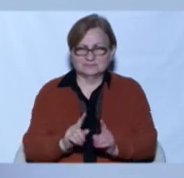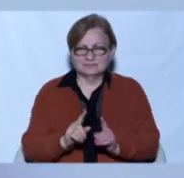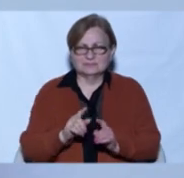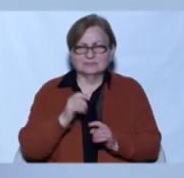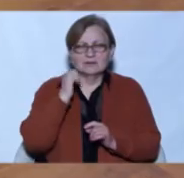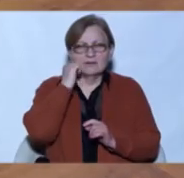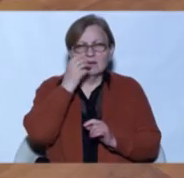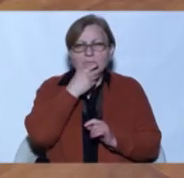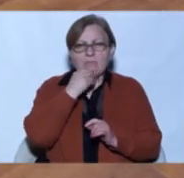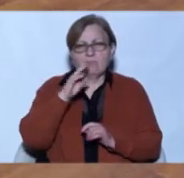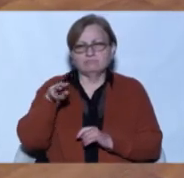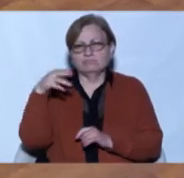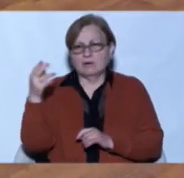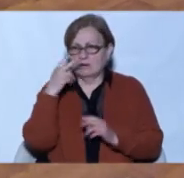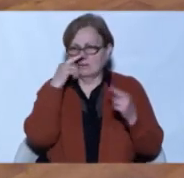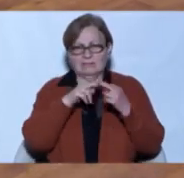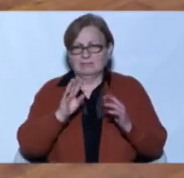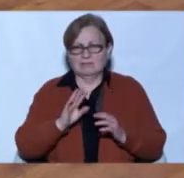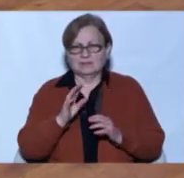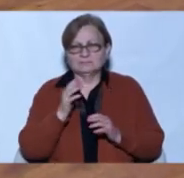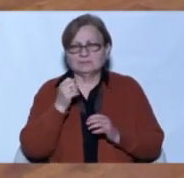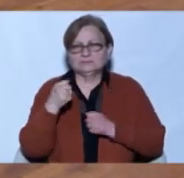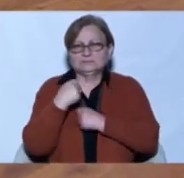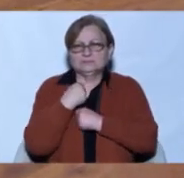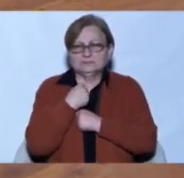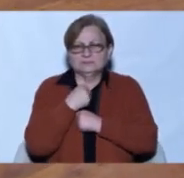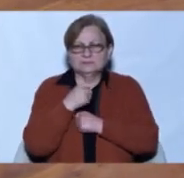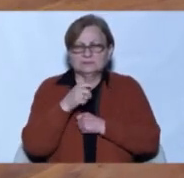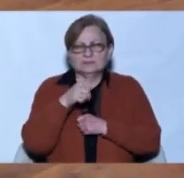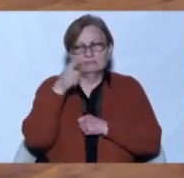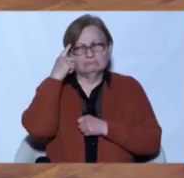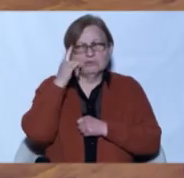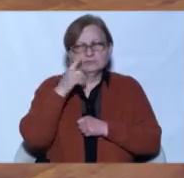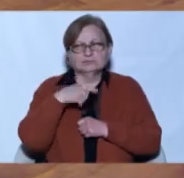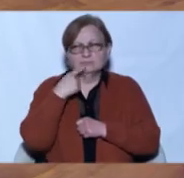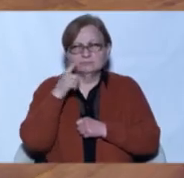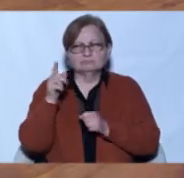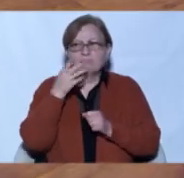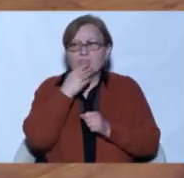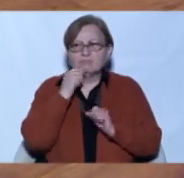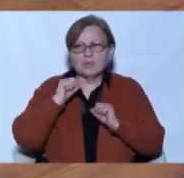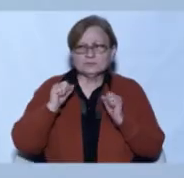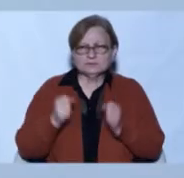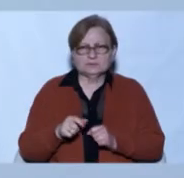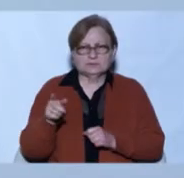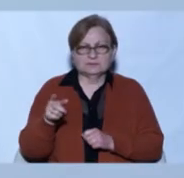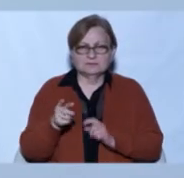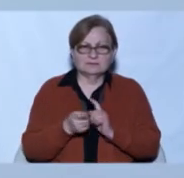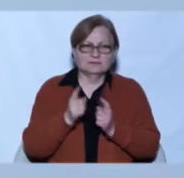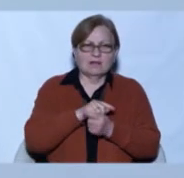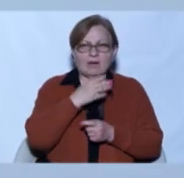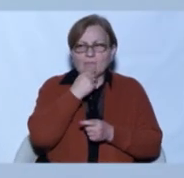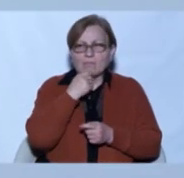მიბრუნებულ ბაბუას, ზურგზე მიეკრო. რა ცივია საწყალი ბაბუა, გაიფიქრა შვილიშვილმა. რა თბილია